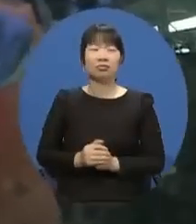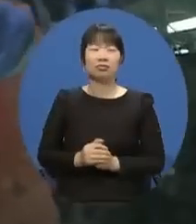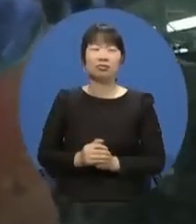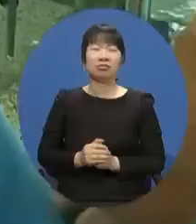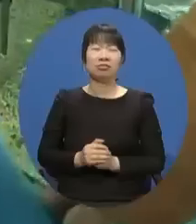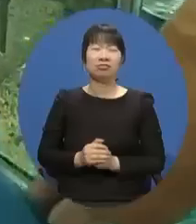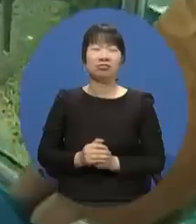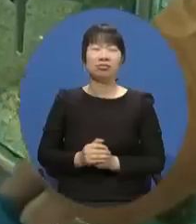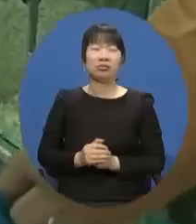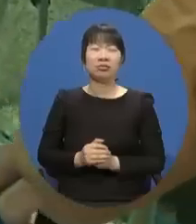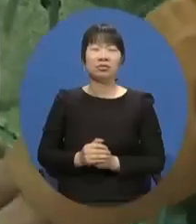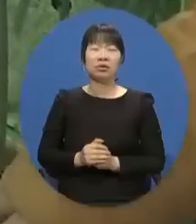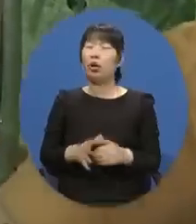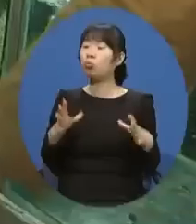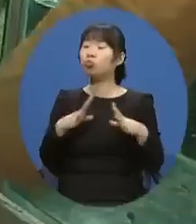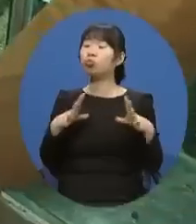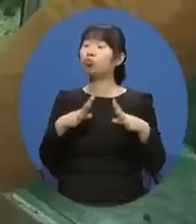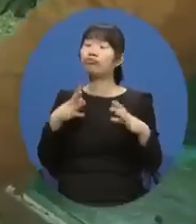어? 어?